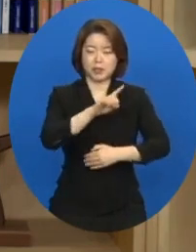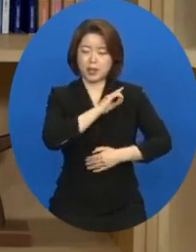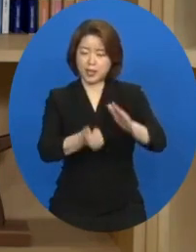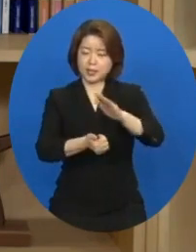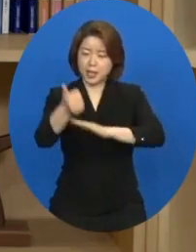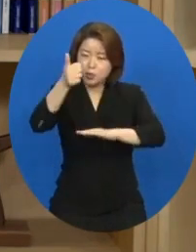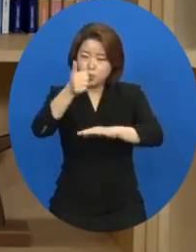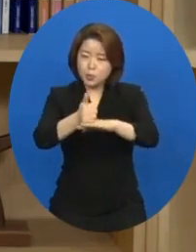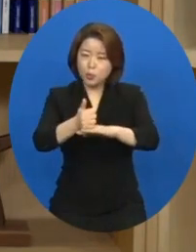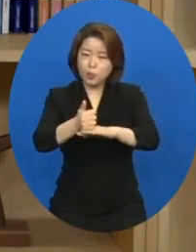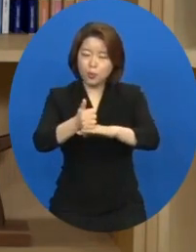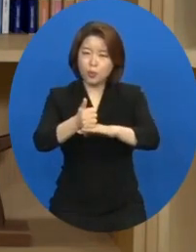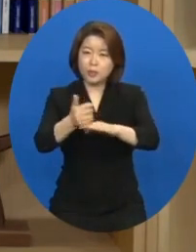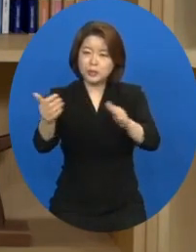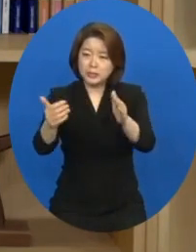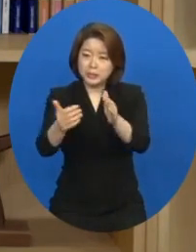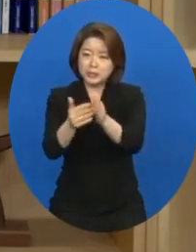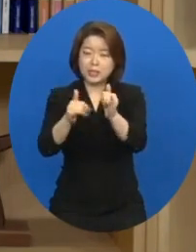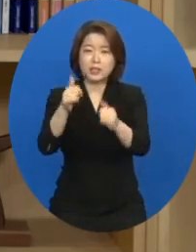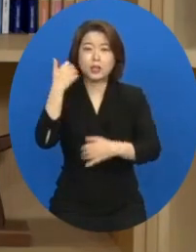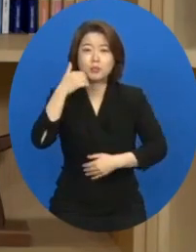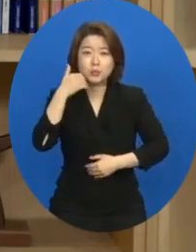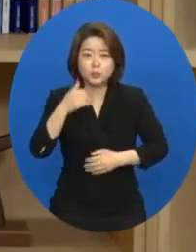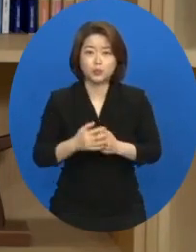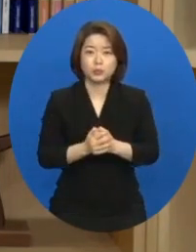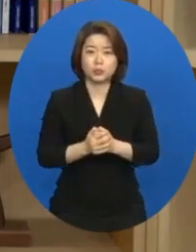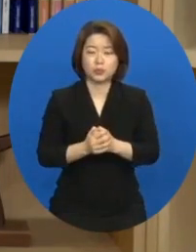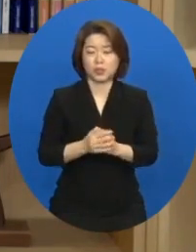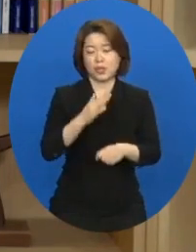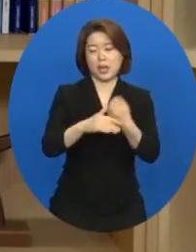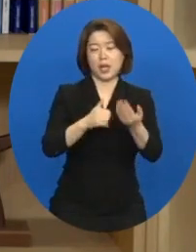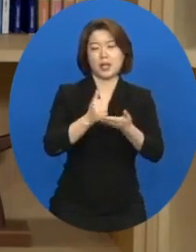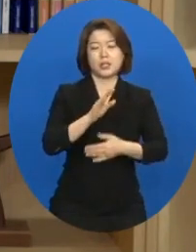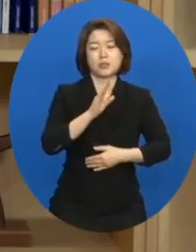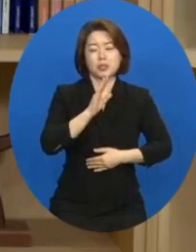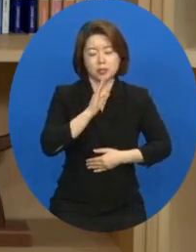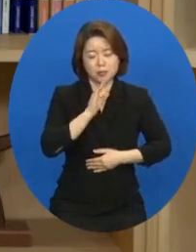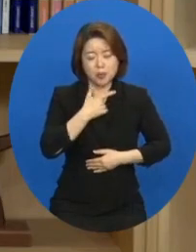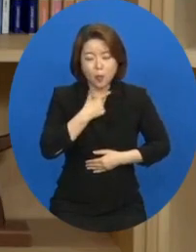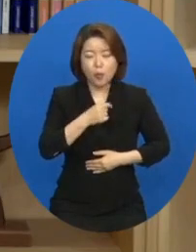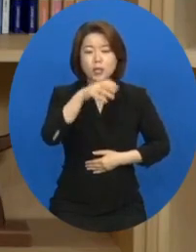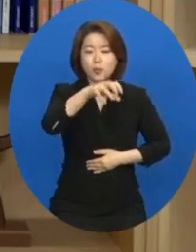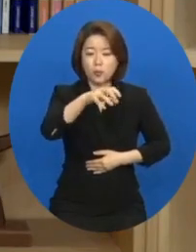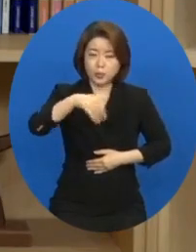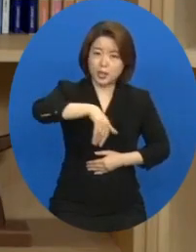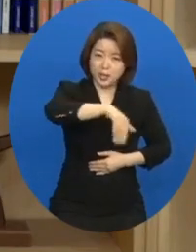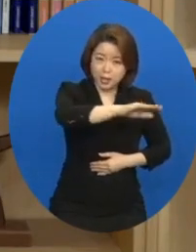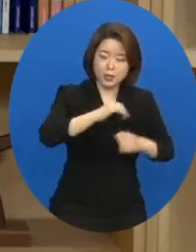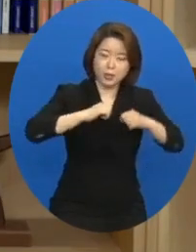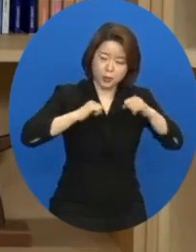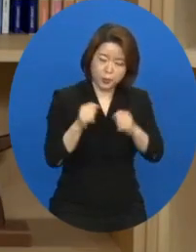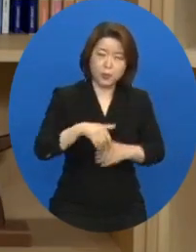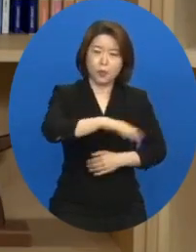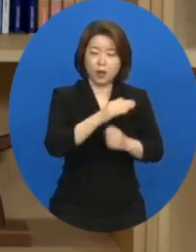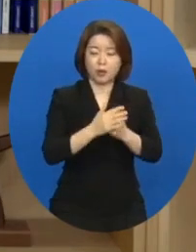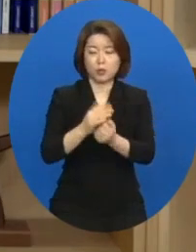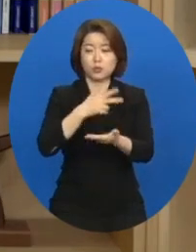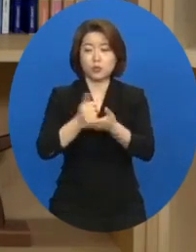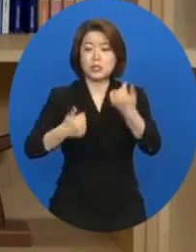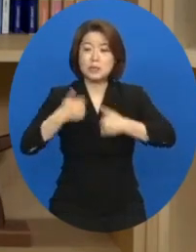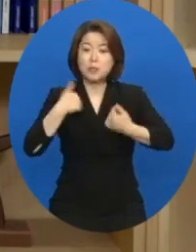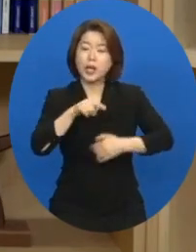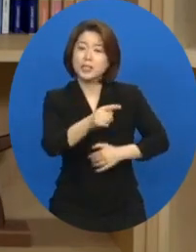사람은 하나님께서 정말 원하시는 곳에 가서 주님의 정말 기뻐 하시는 그 일을 하는